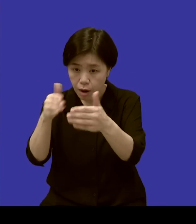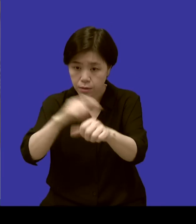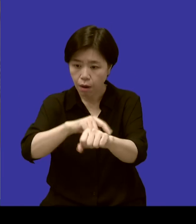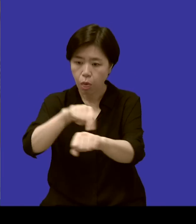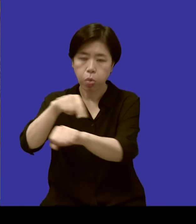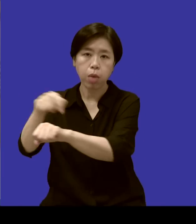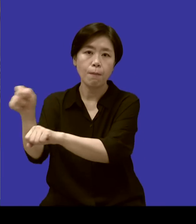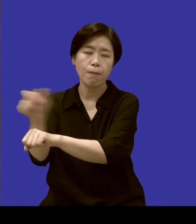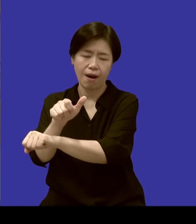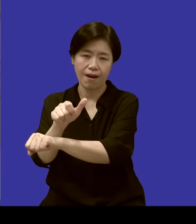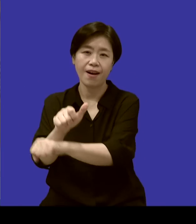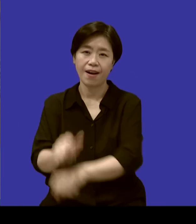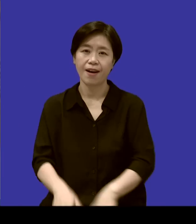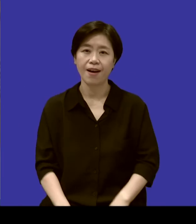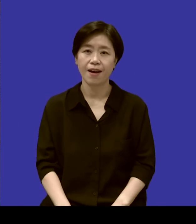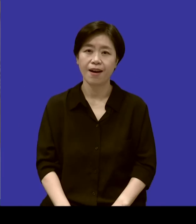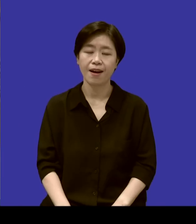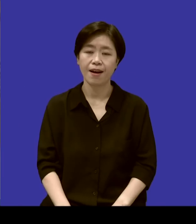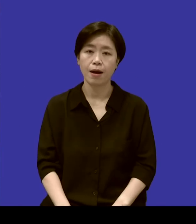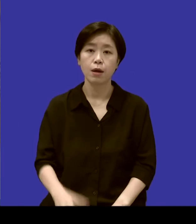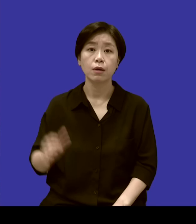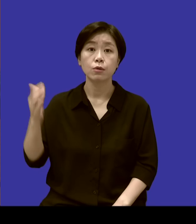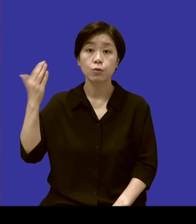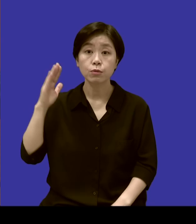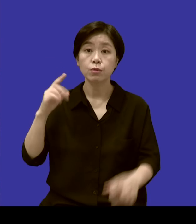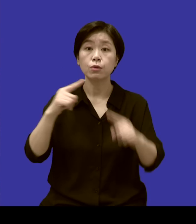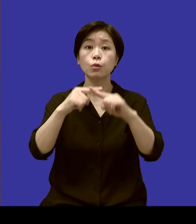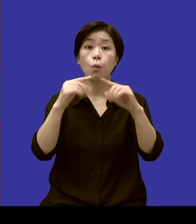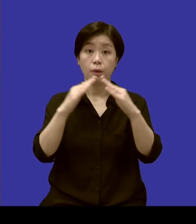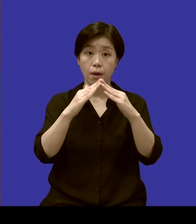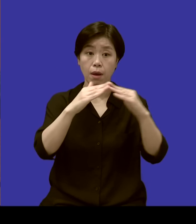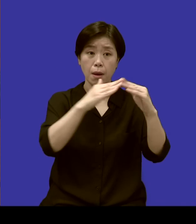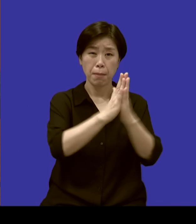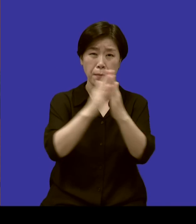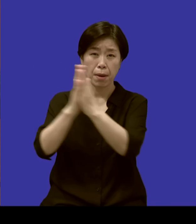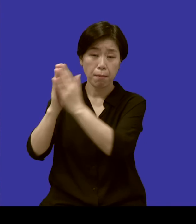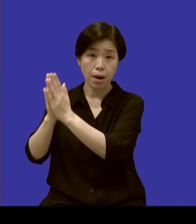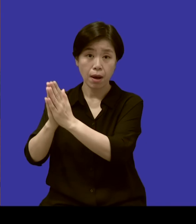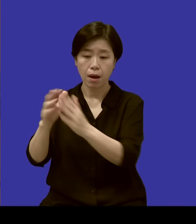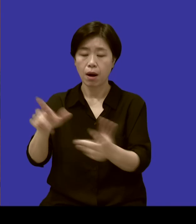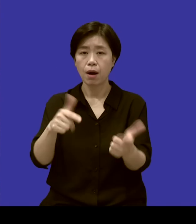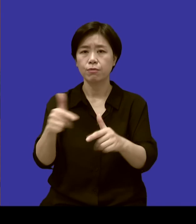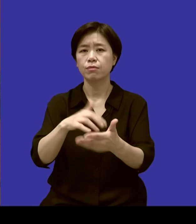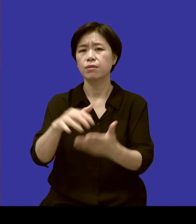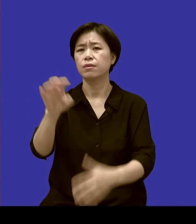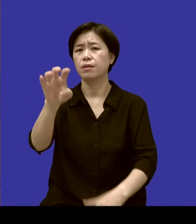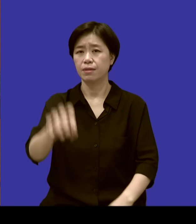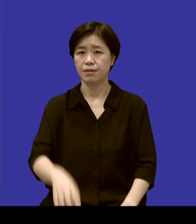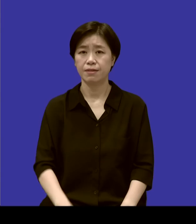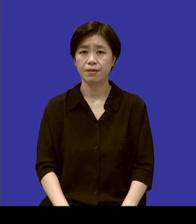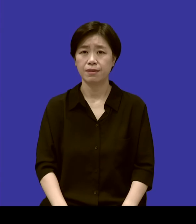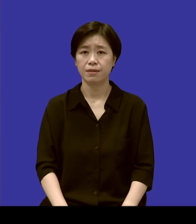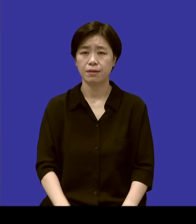그리고 또 하루에 교회가 40개씩 없어진대요. 아, 요즘 그런 예. 얘기를 듣고 또